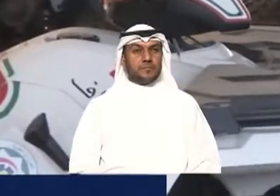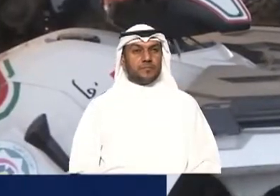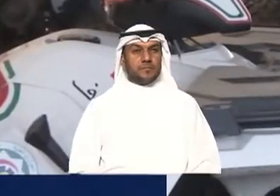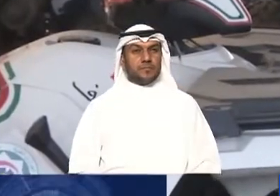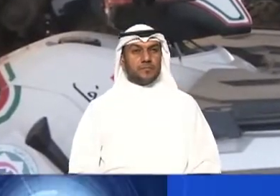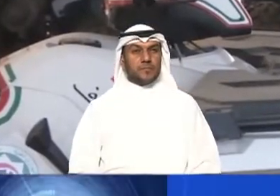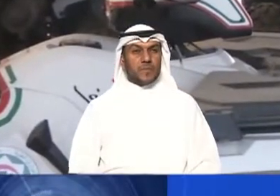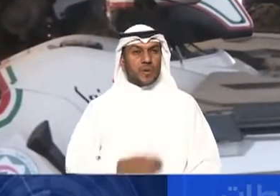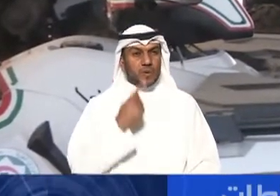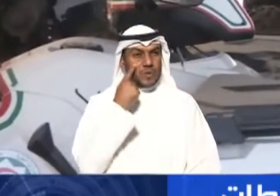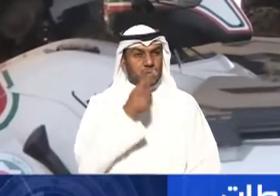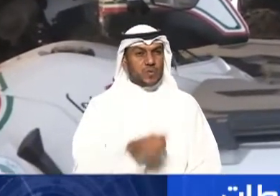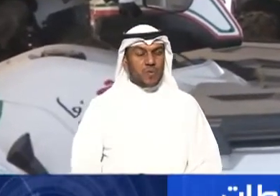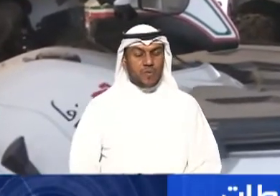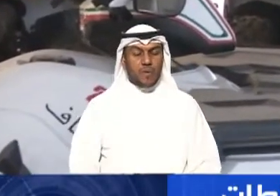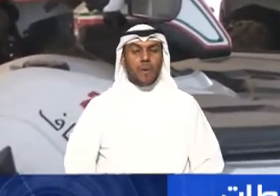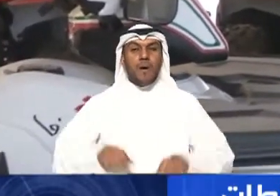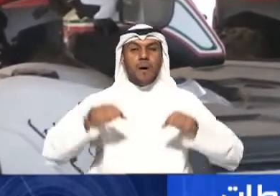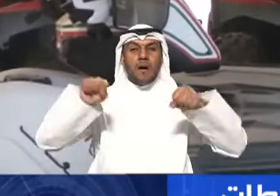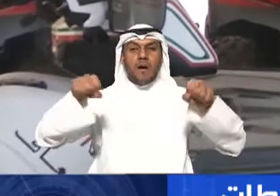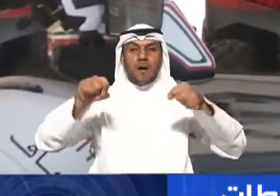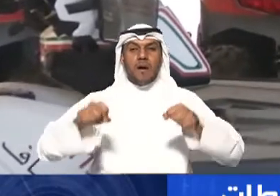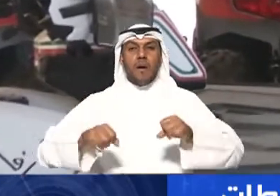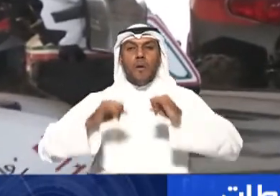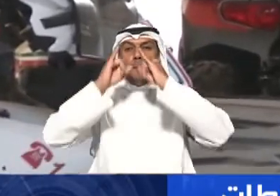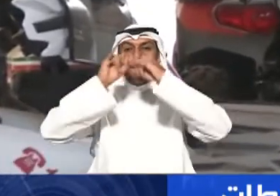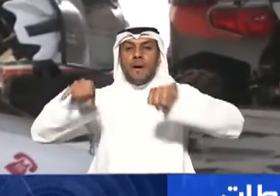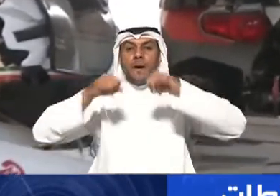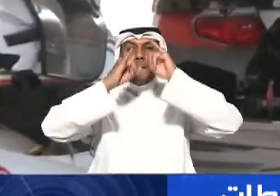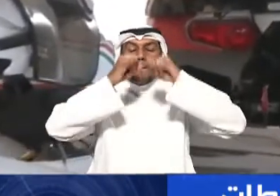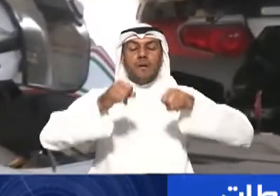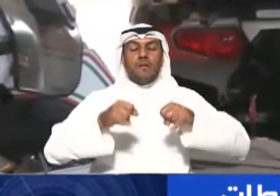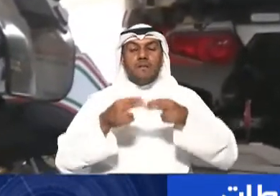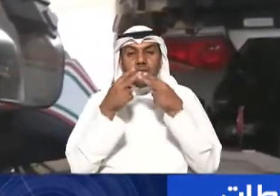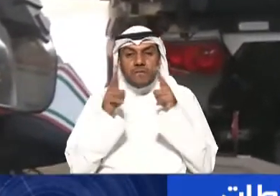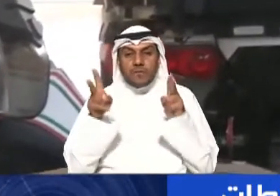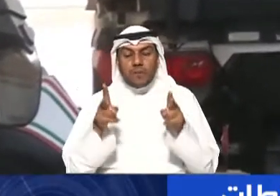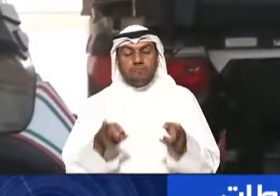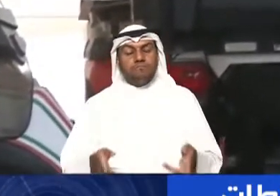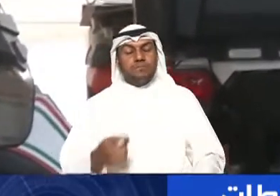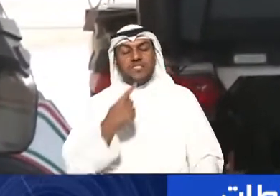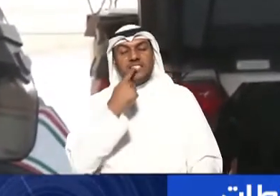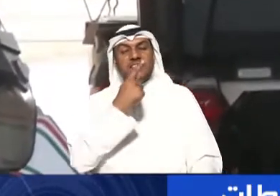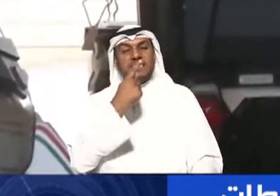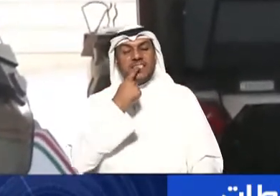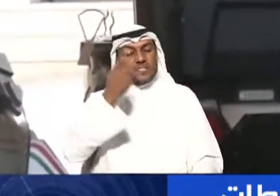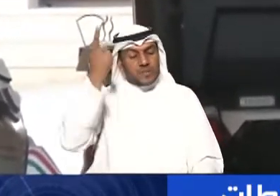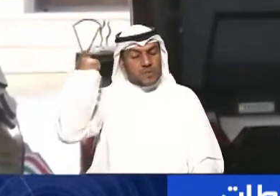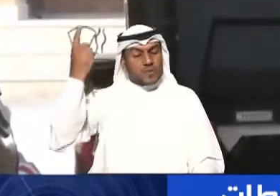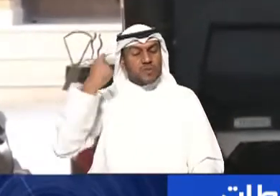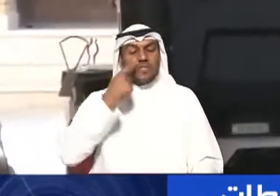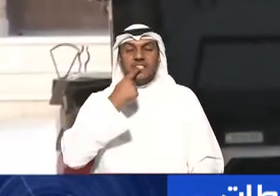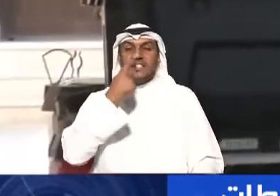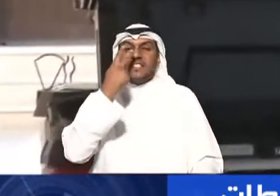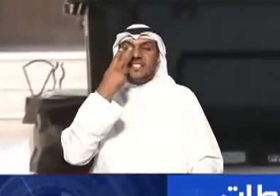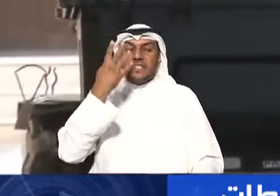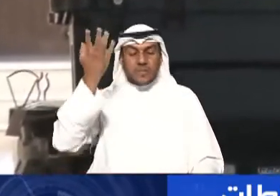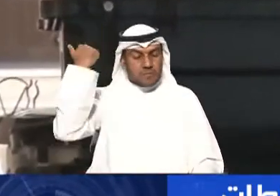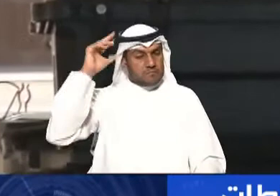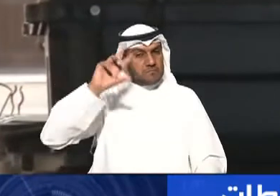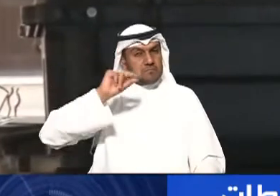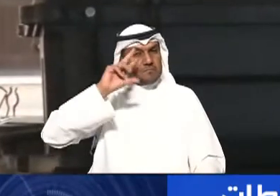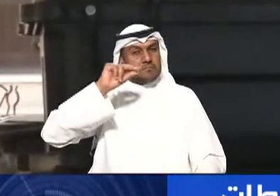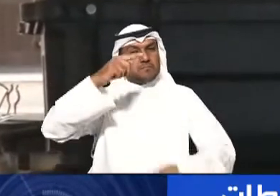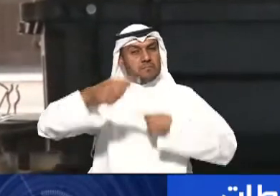سيناريو حوادث البقيات خلال موسم التخييم يتكرر كل عام. كثيرا ما نسمع قصص مأساوية في نهاية الفصل،